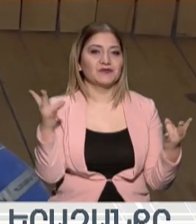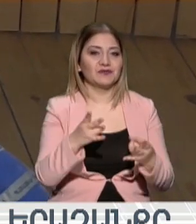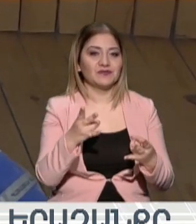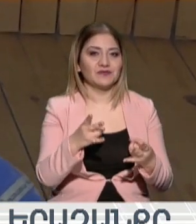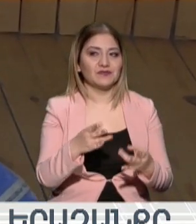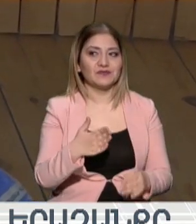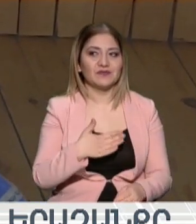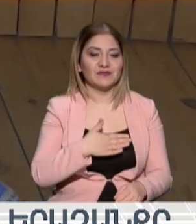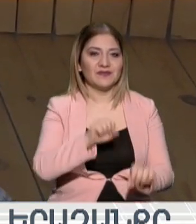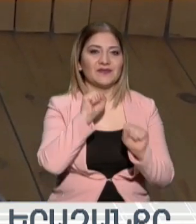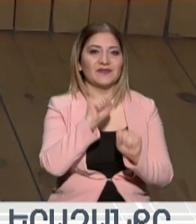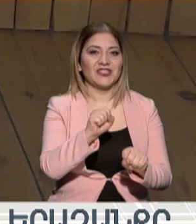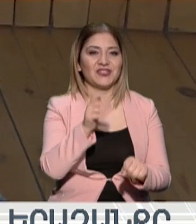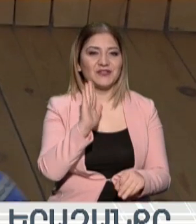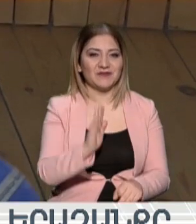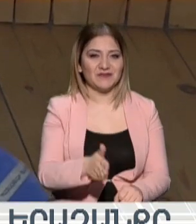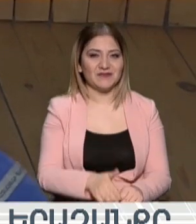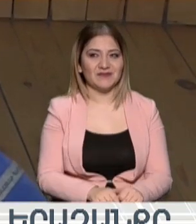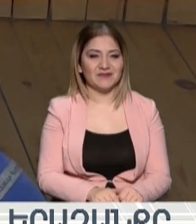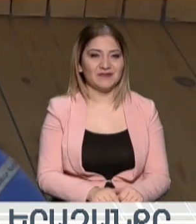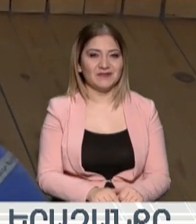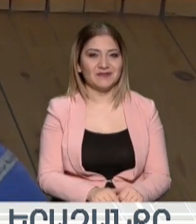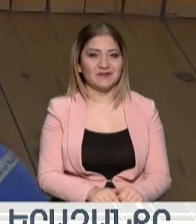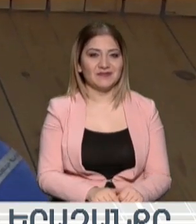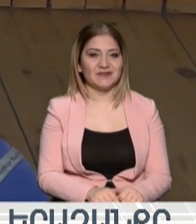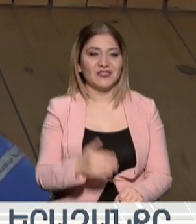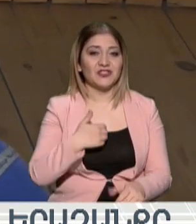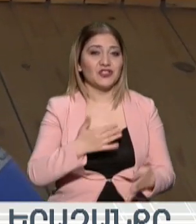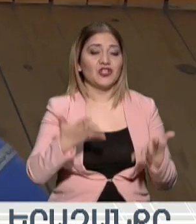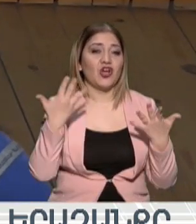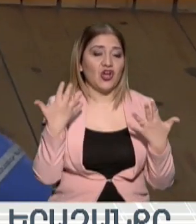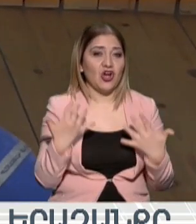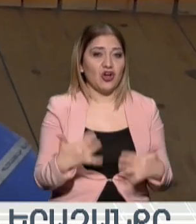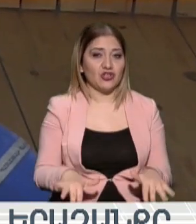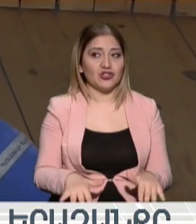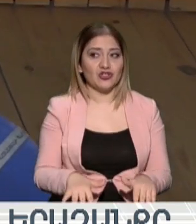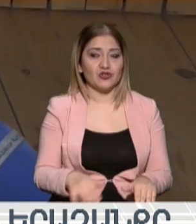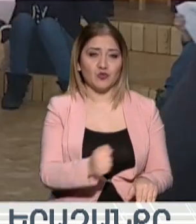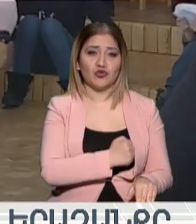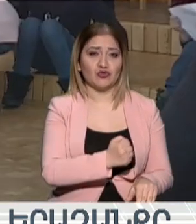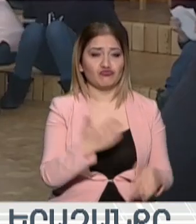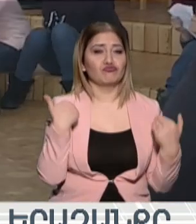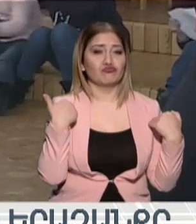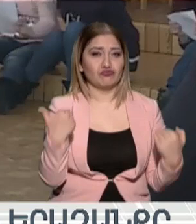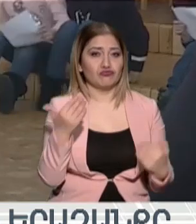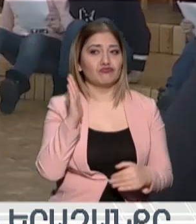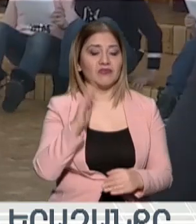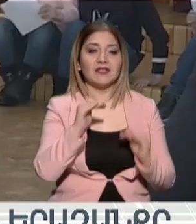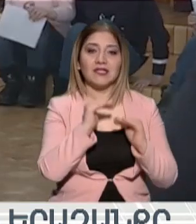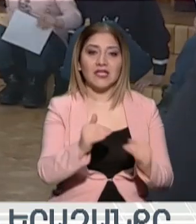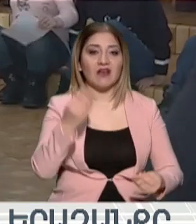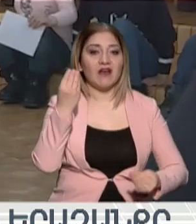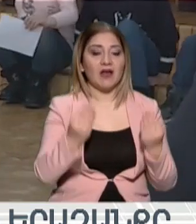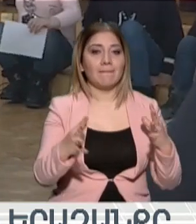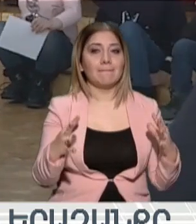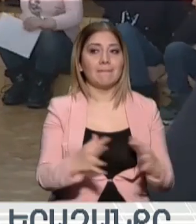Բայց ես եմ միաս պաշտպանողը։ Ես եմ արդեն հնձոր դառնալու։ Երեխաների խաղերում լռել